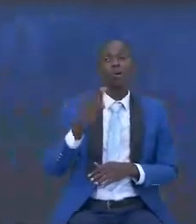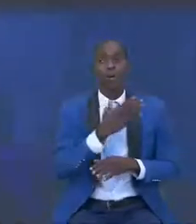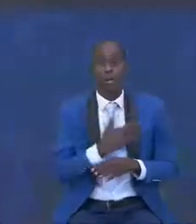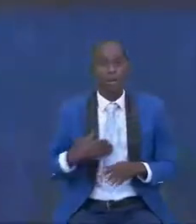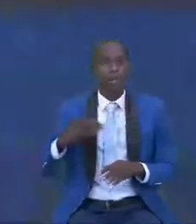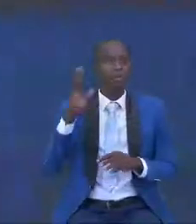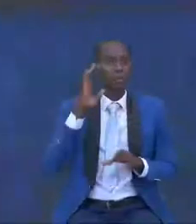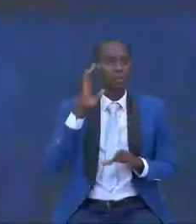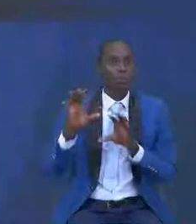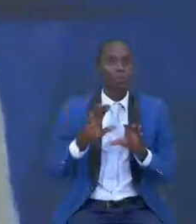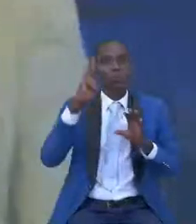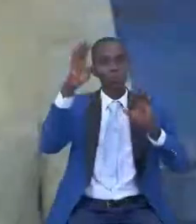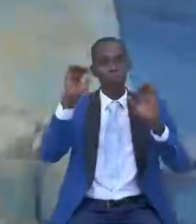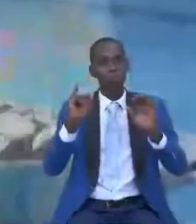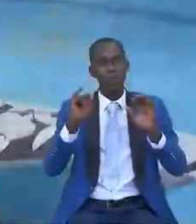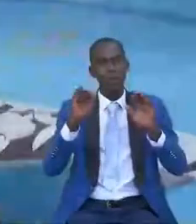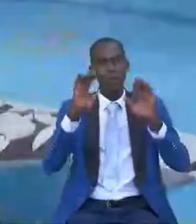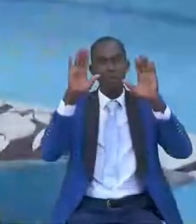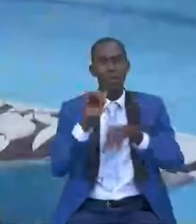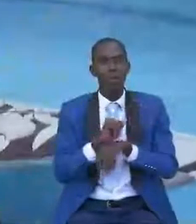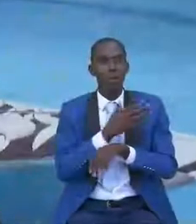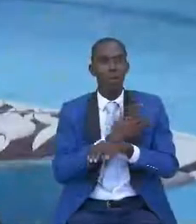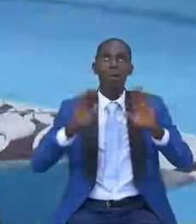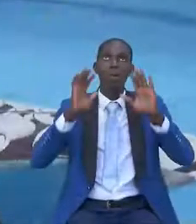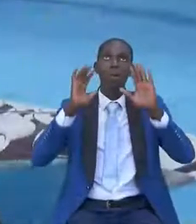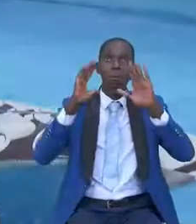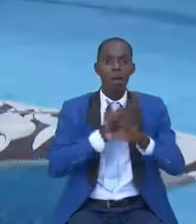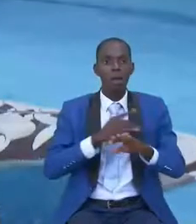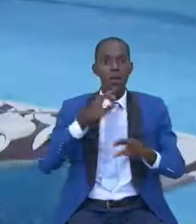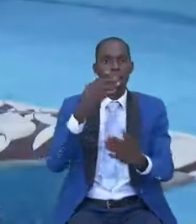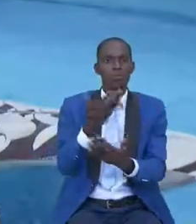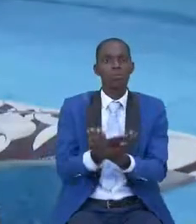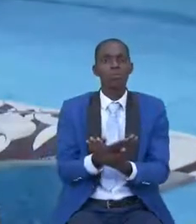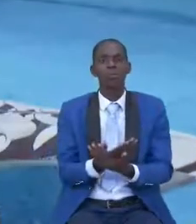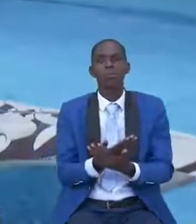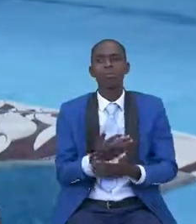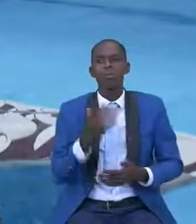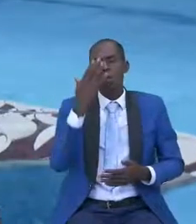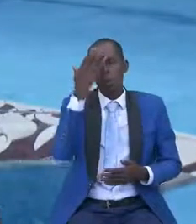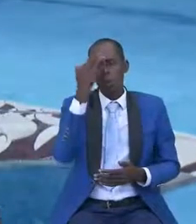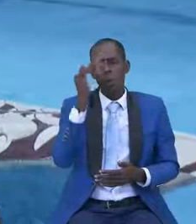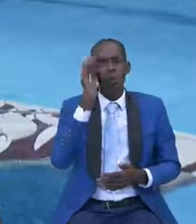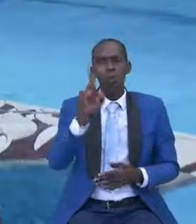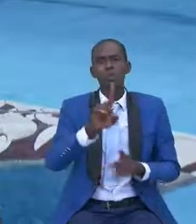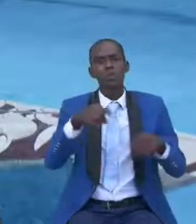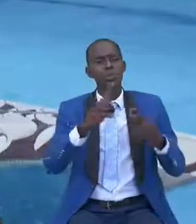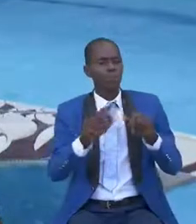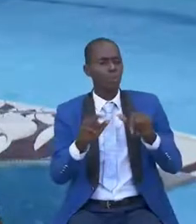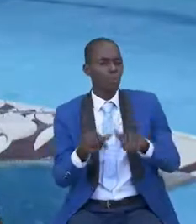de Dieu parmi vous par les miracles, les prodiges et les signes qu'il a